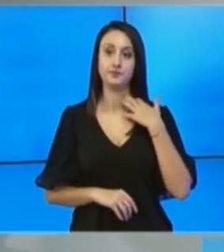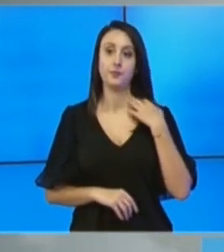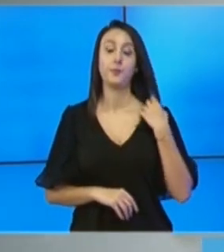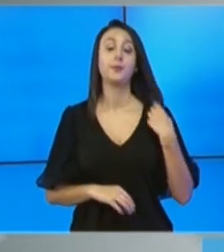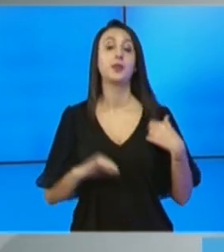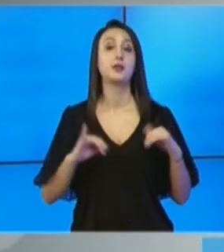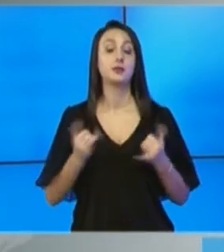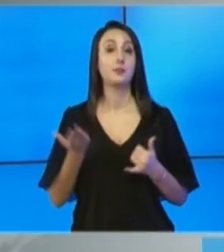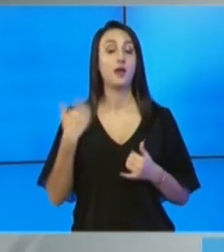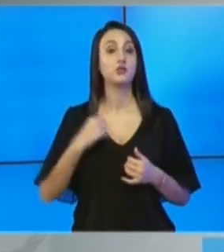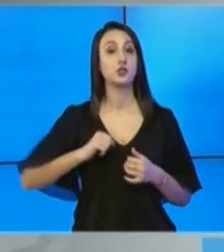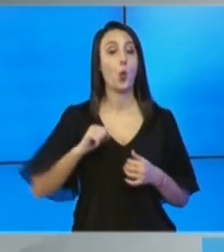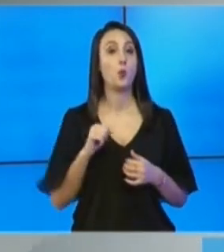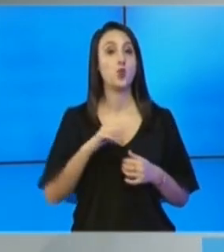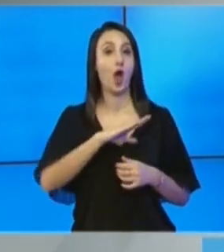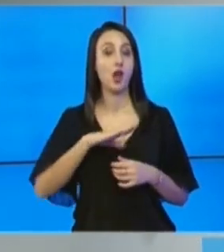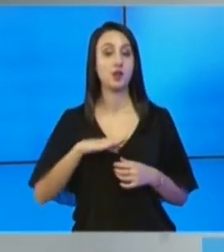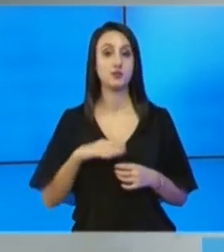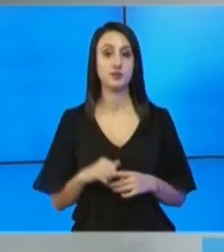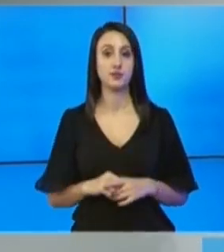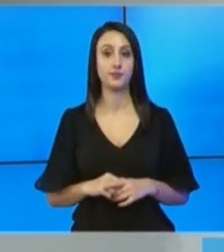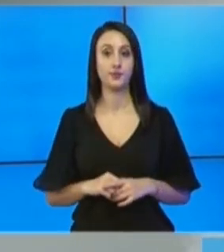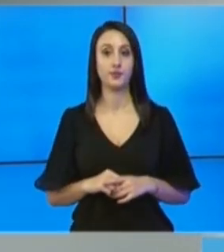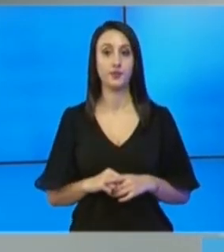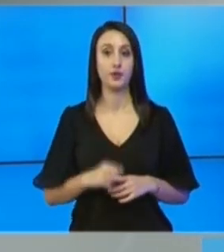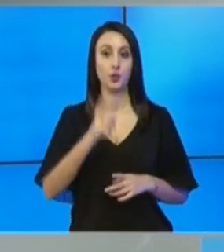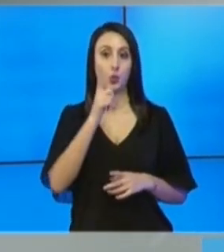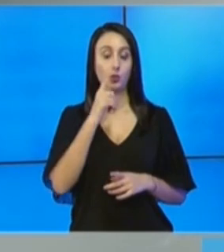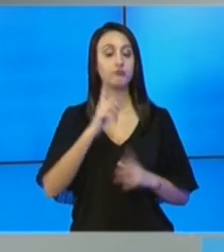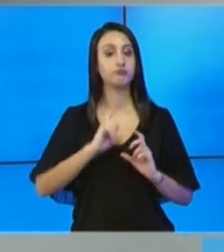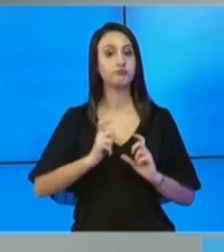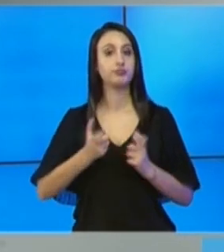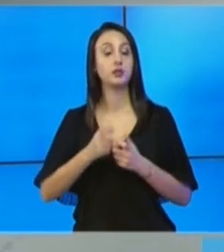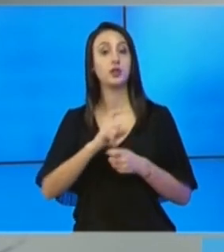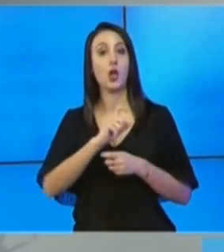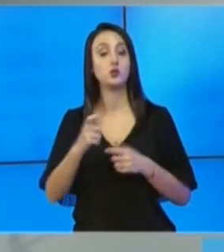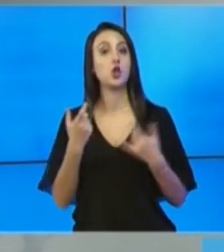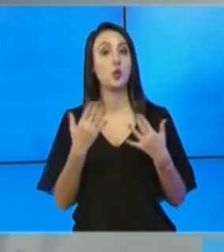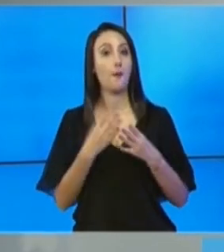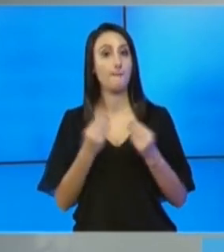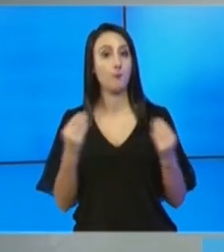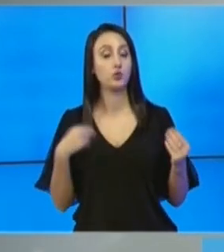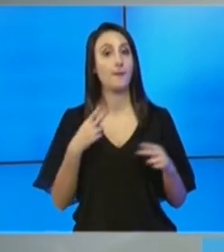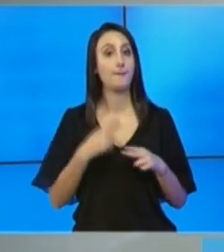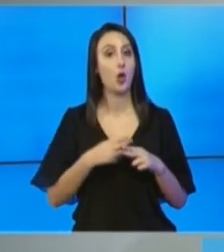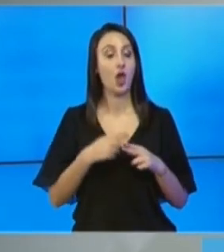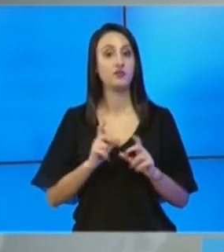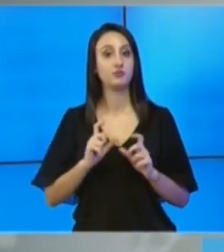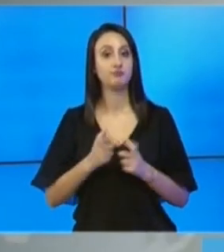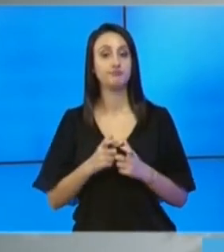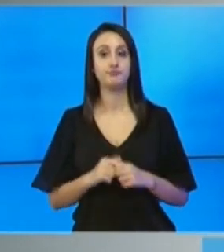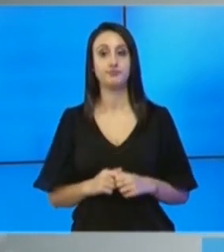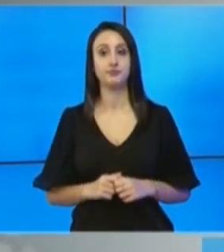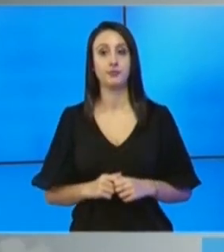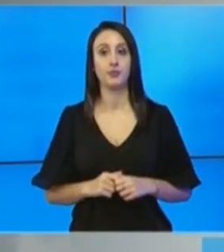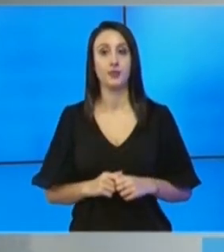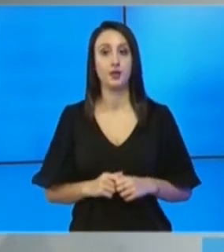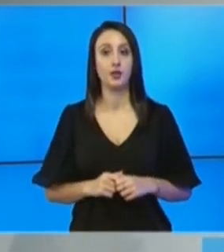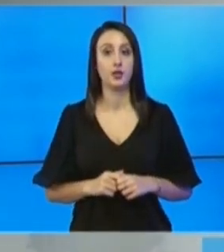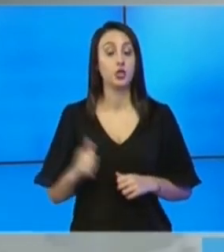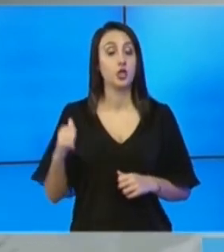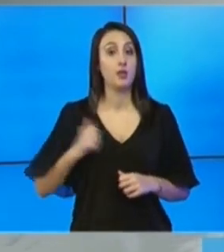Incidentul a avut loc în comuna gălățeană Ivești, comună care se află sub carantină din cauza numărului mare de infectări cu SARS-CoV-2. Potrivit